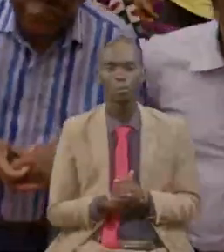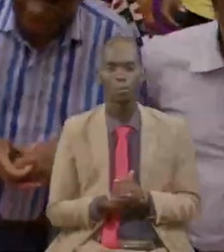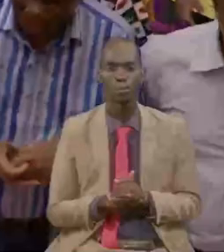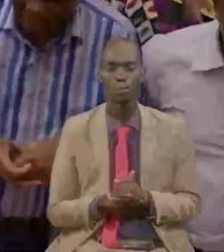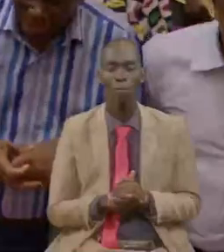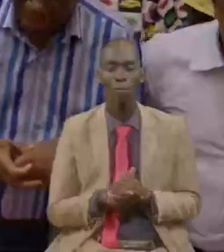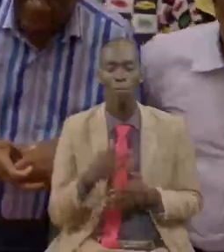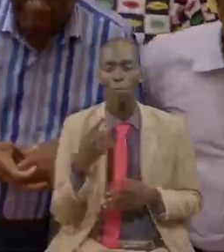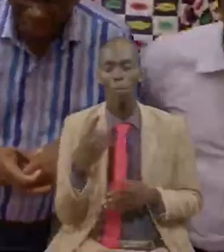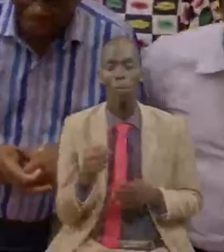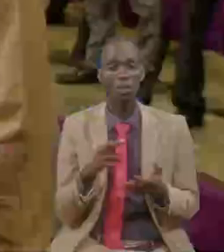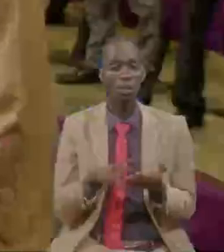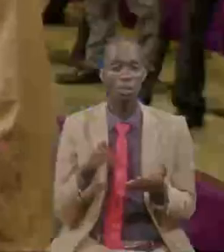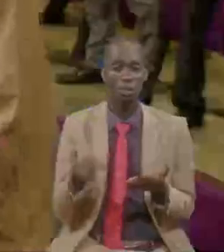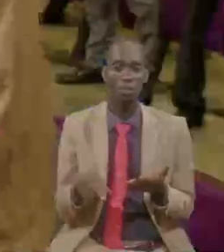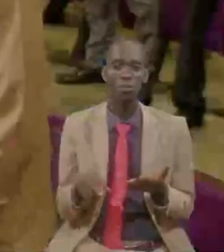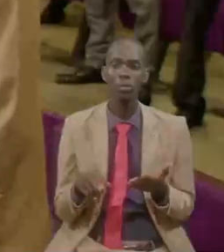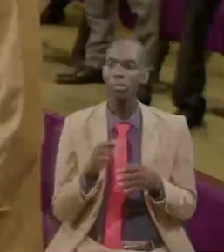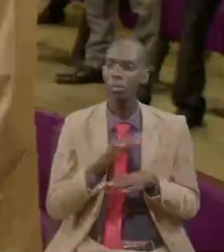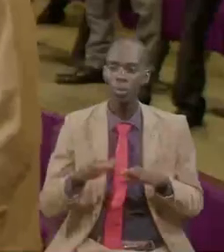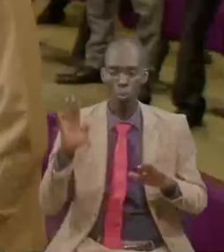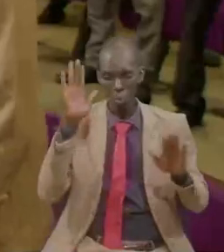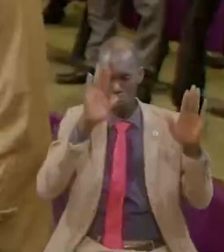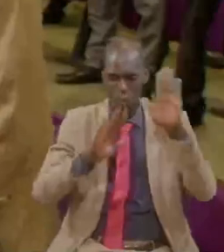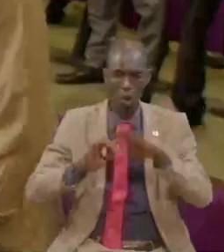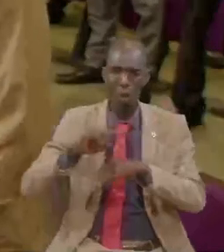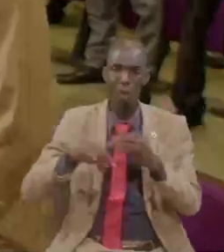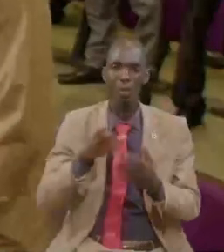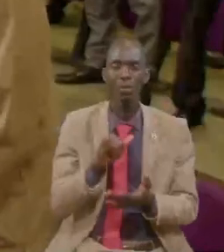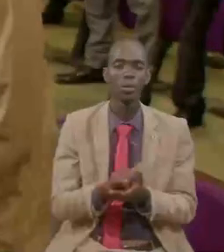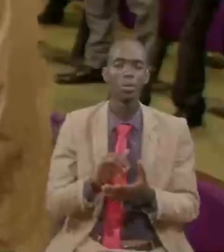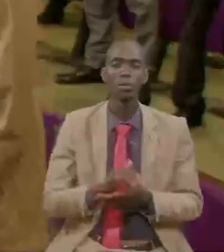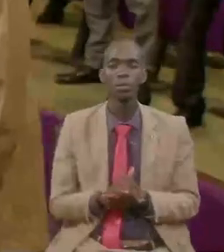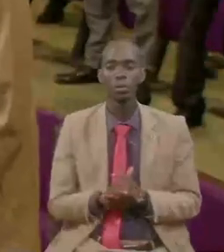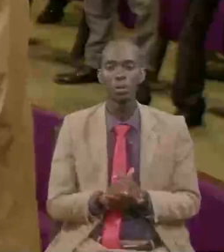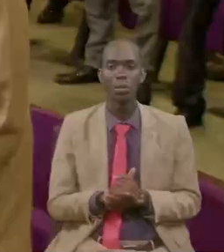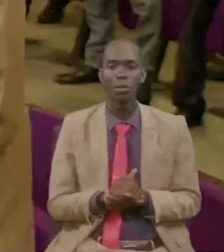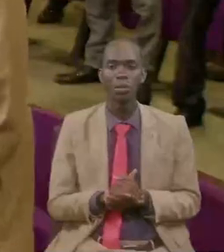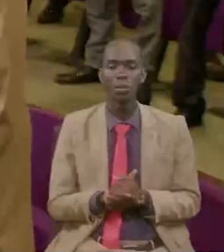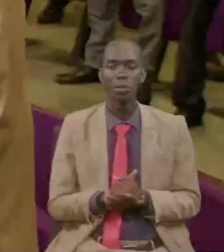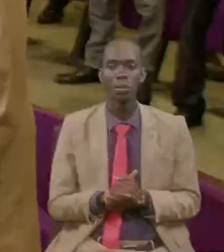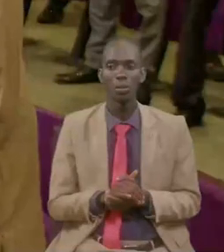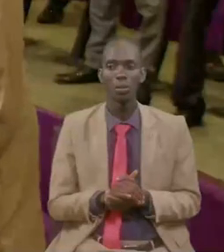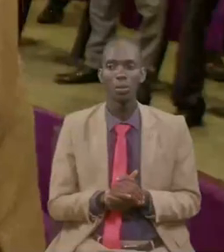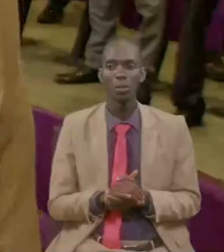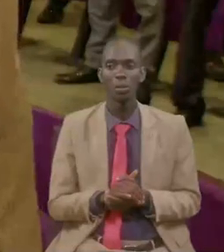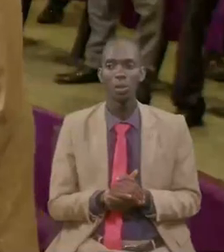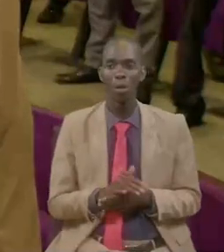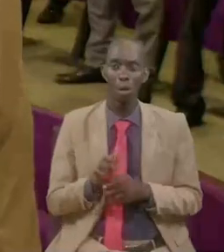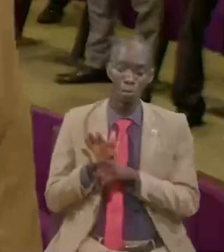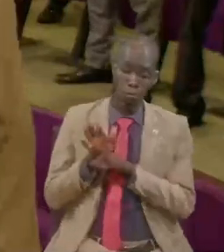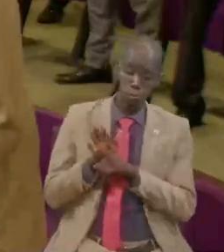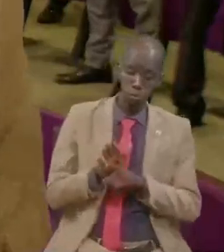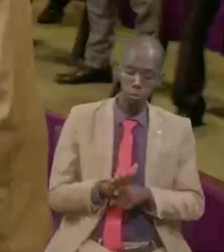rester fidèle à ce qui est vrai. La conséquence, ne vous en faites pas.